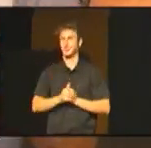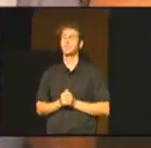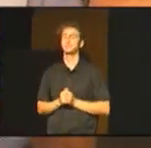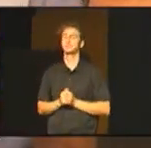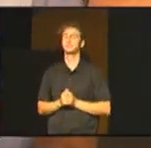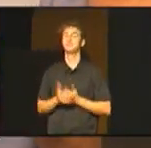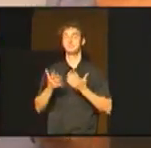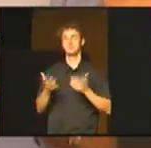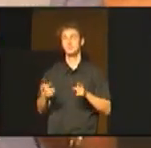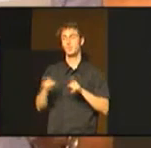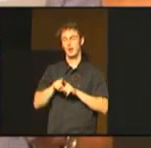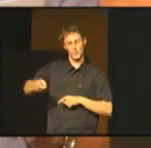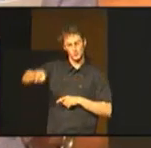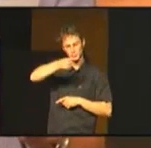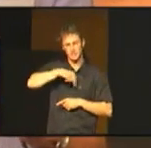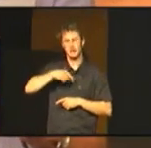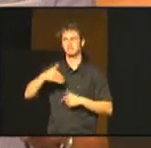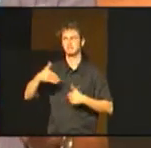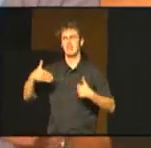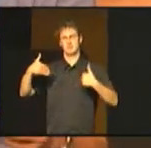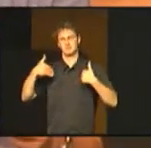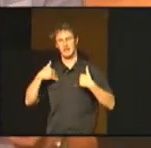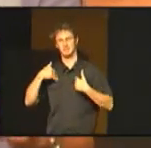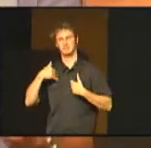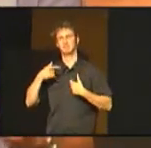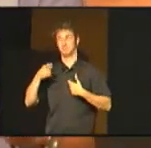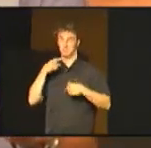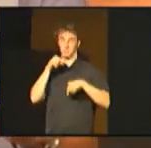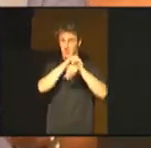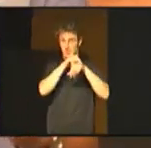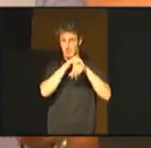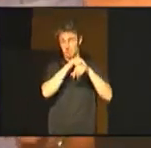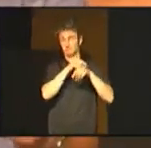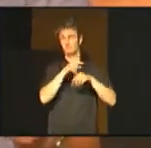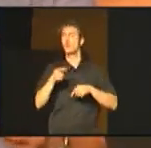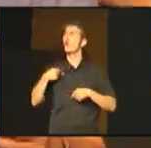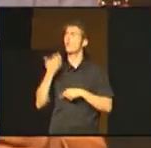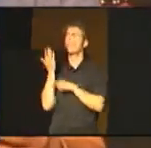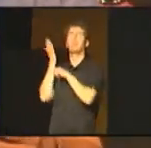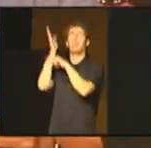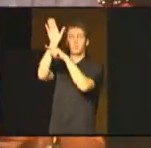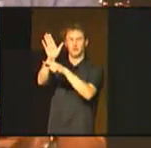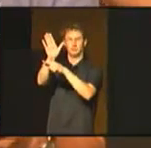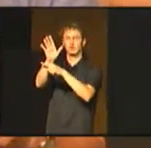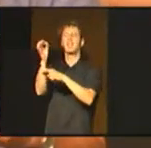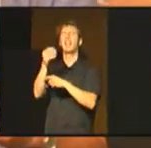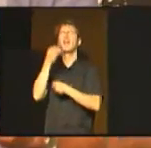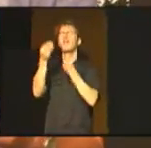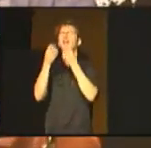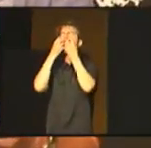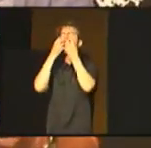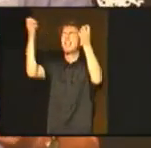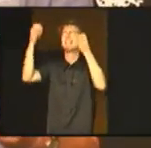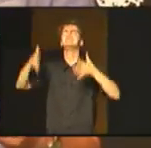en la responsabilitat dels nostres representants polítics, us proposo una crida a la